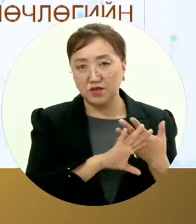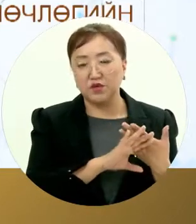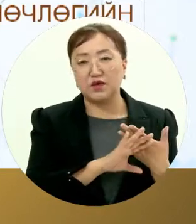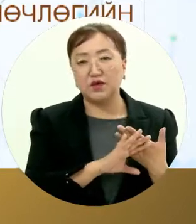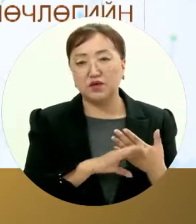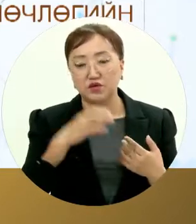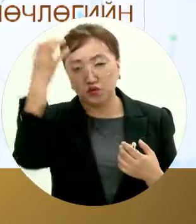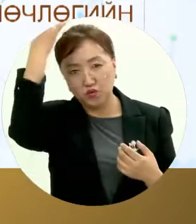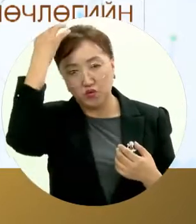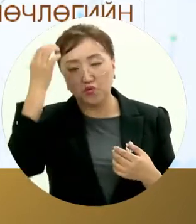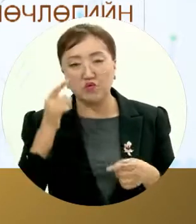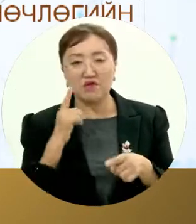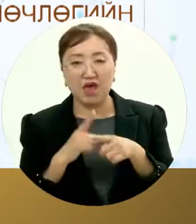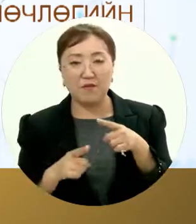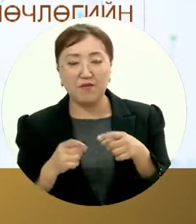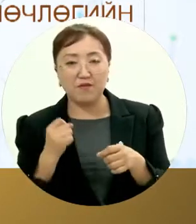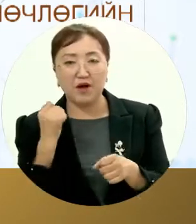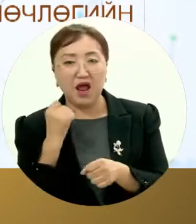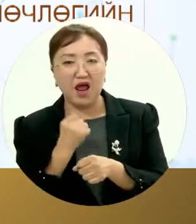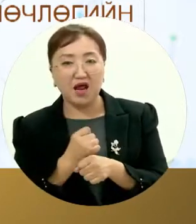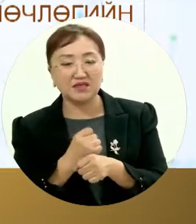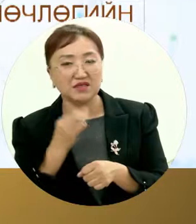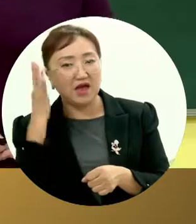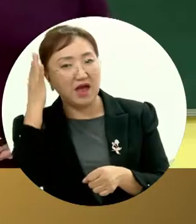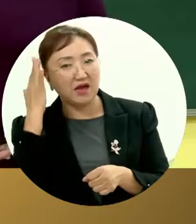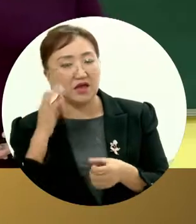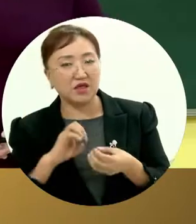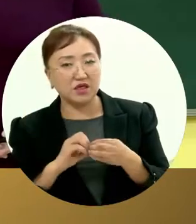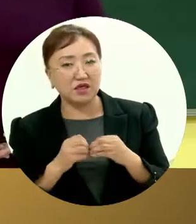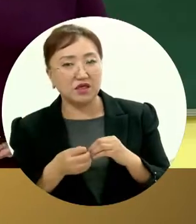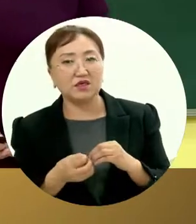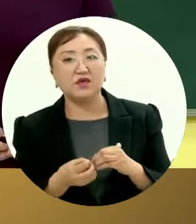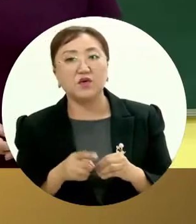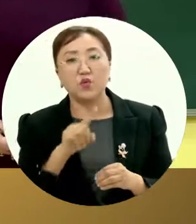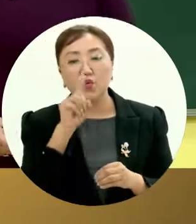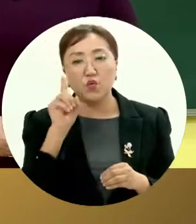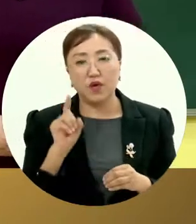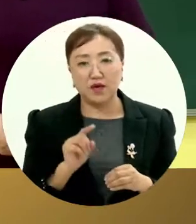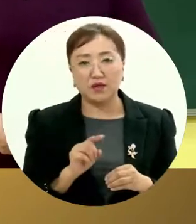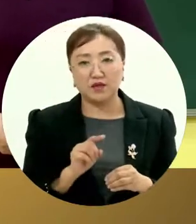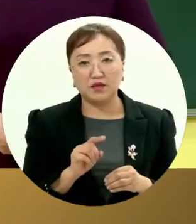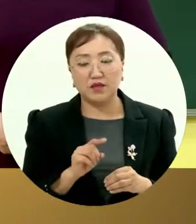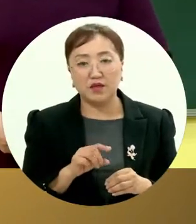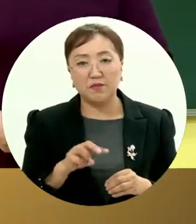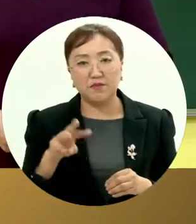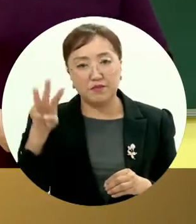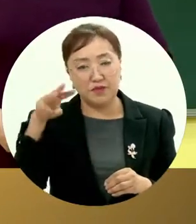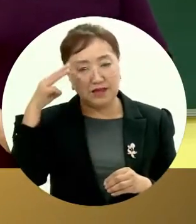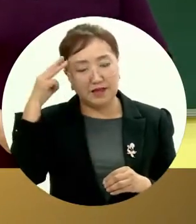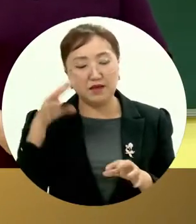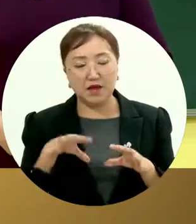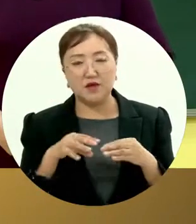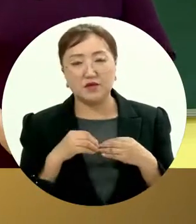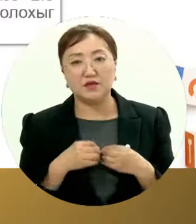тооцох уу, төрөөс ямар ажилгүйдлийг бууруулах арга механизмуудыг авч хэрэгжүүлэх вэ гэдэг анхан шатны